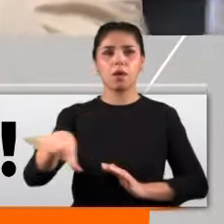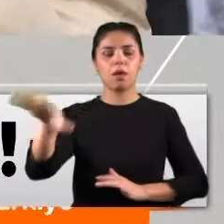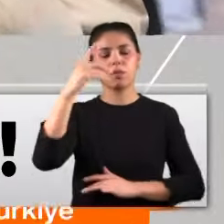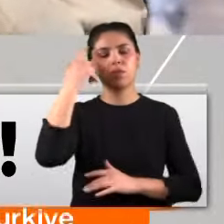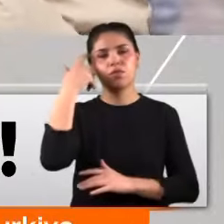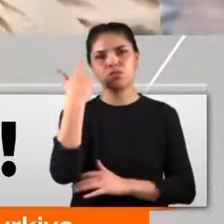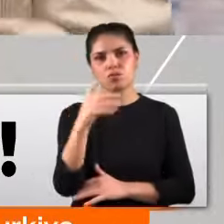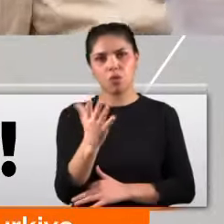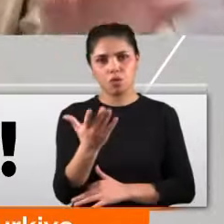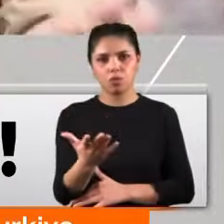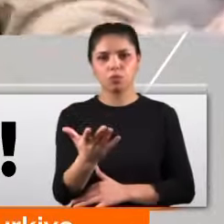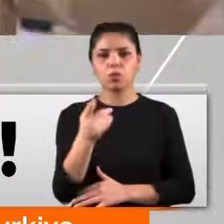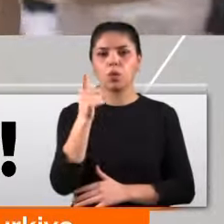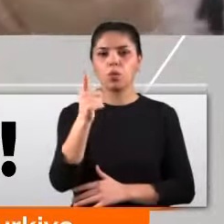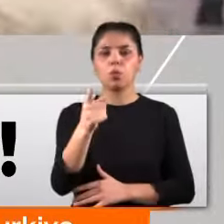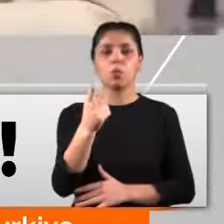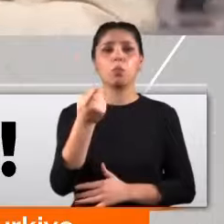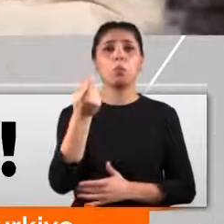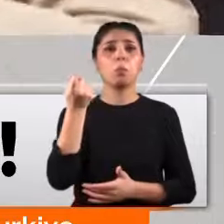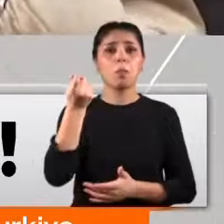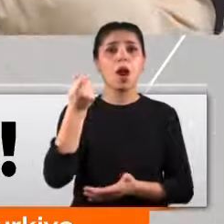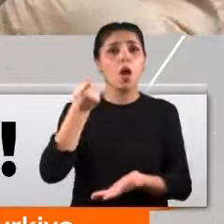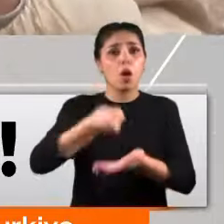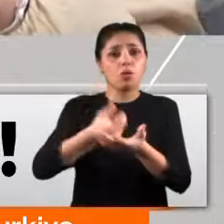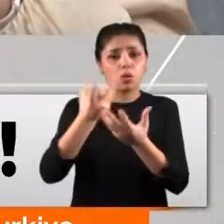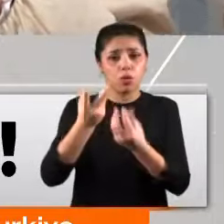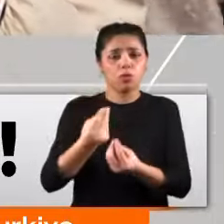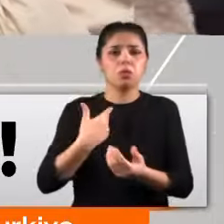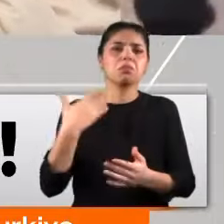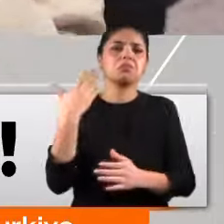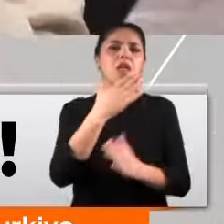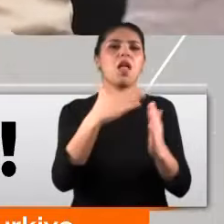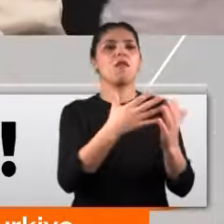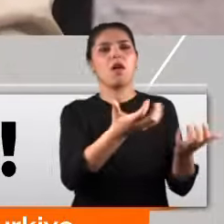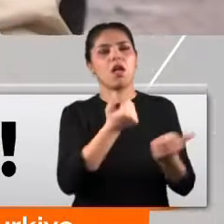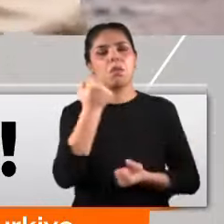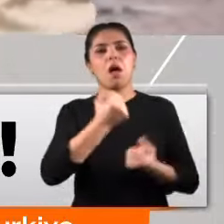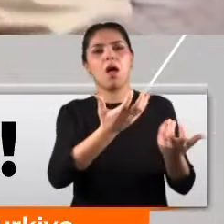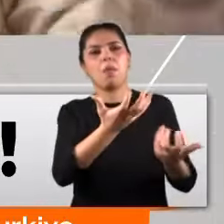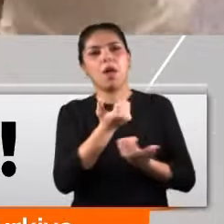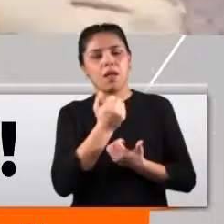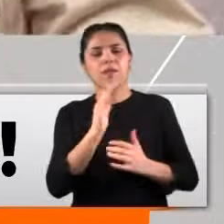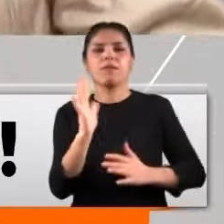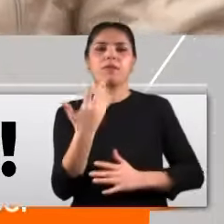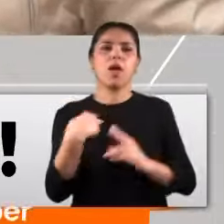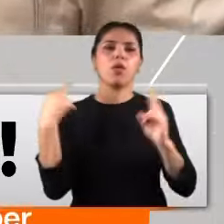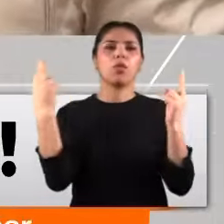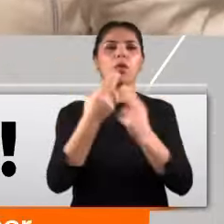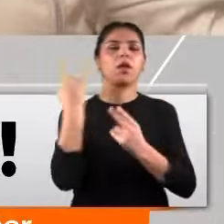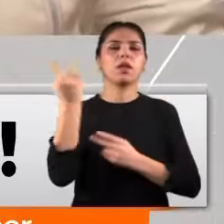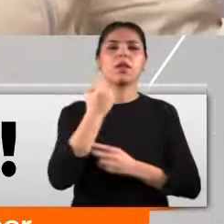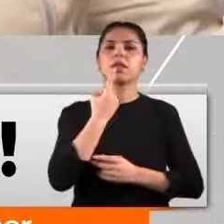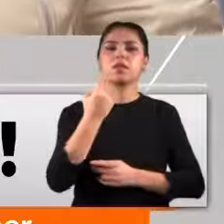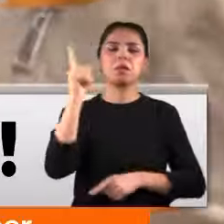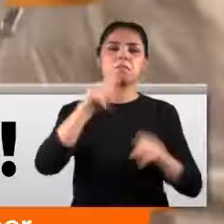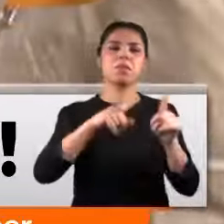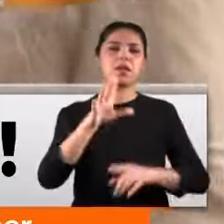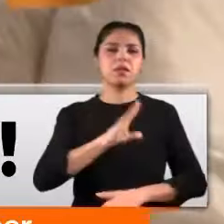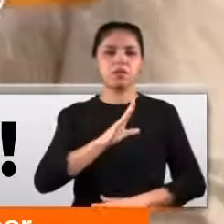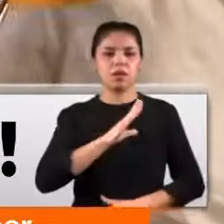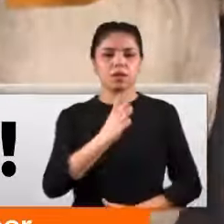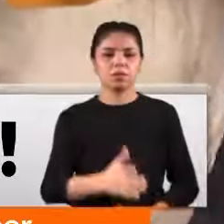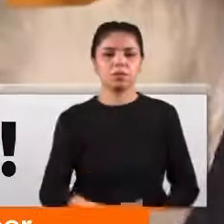şaşkınlığını gizleyemedi. Öyle ki o kadar para verecek olsam gider ev alırım, araba alırım ya da dünya turuna çıkarım diyenler bile var.